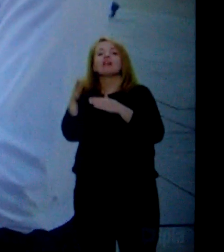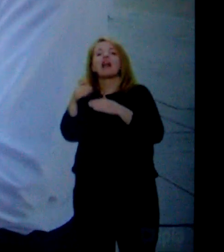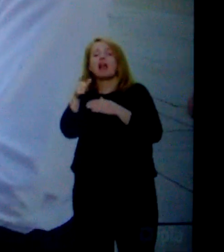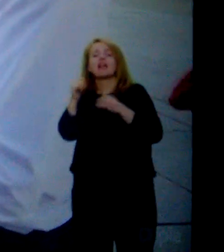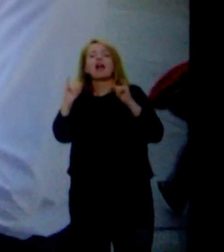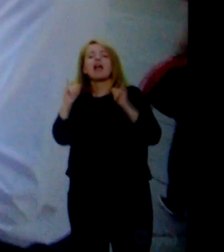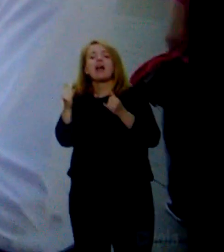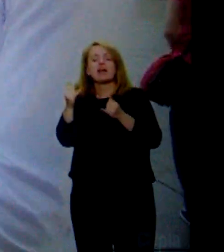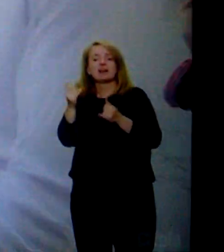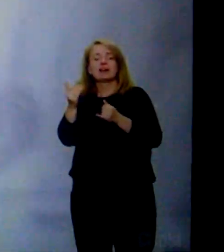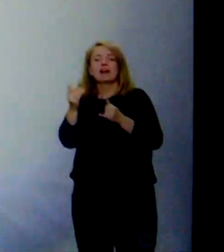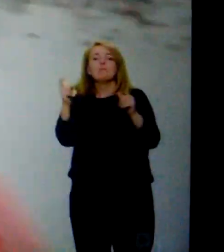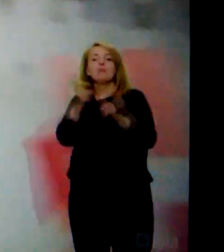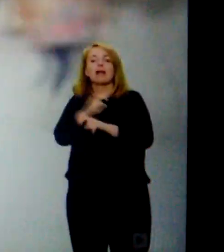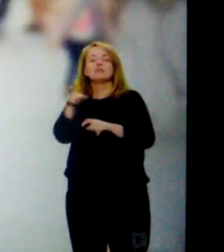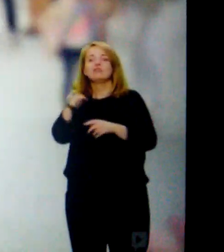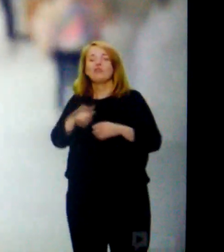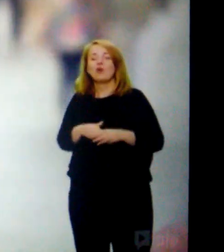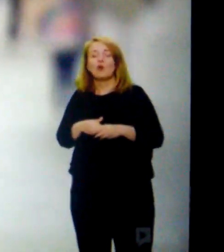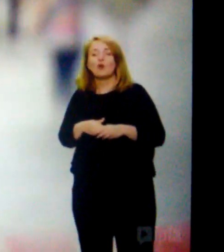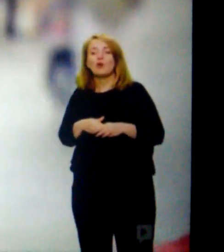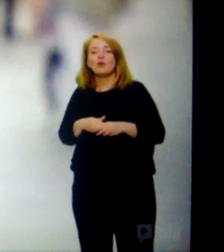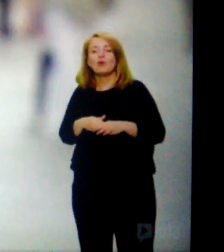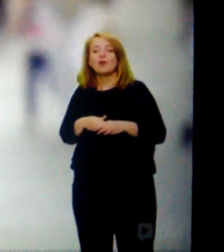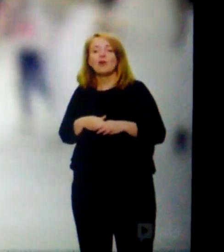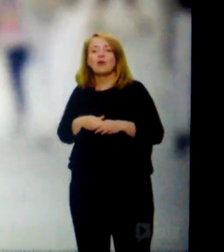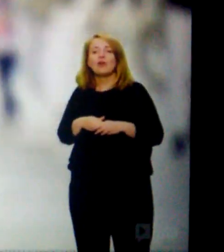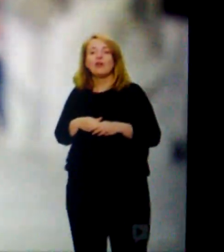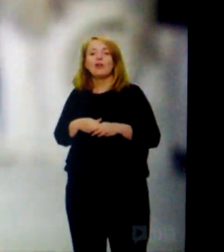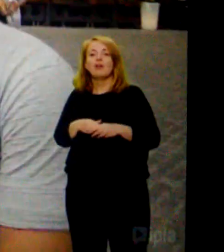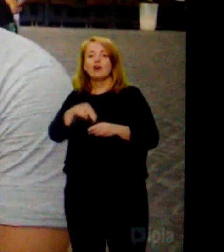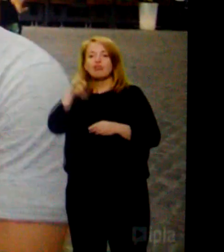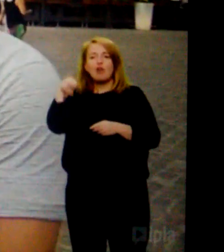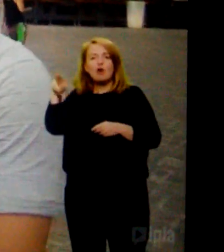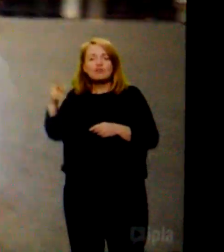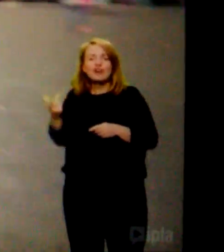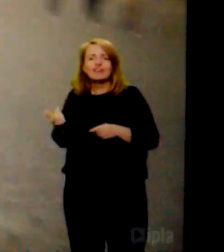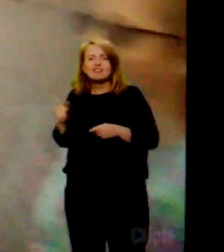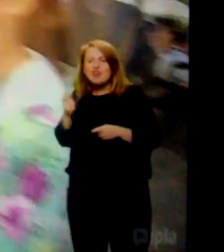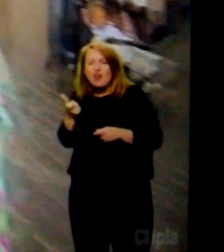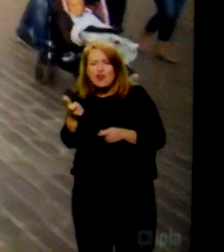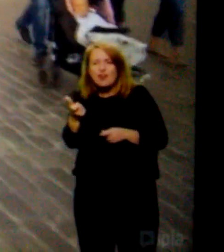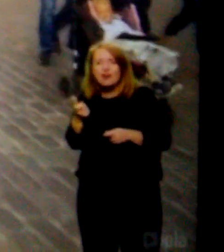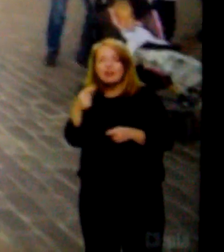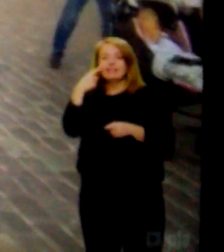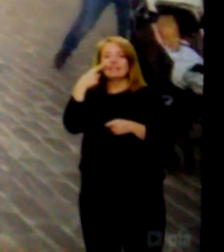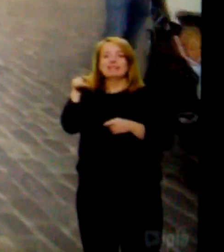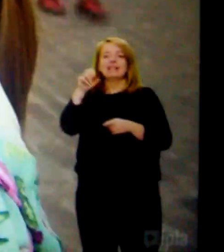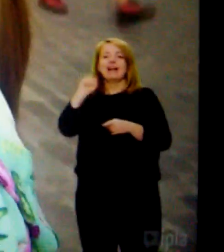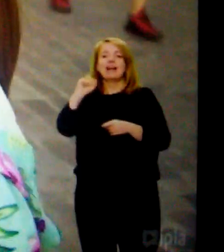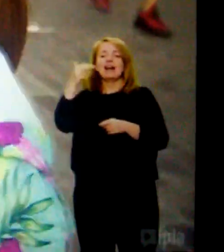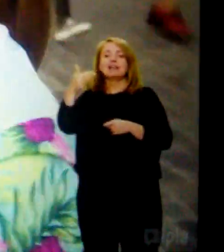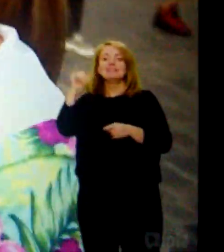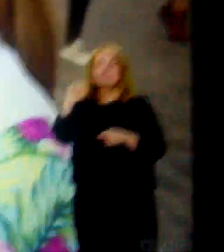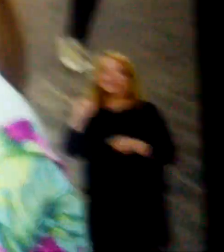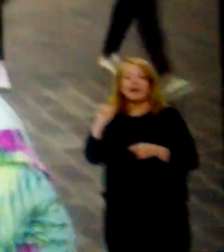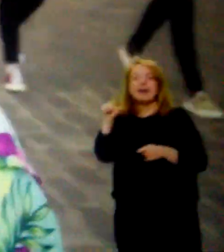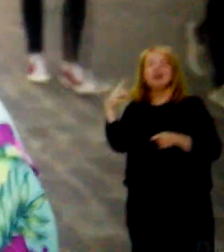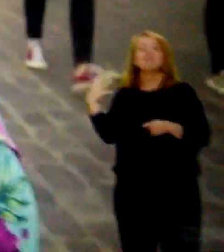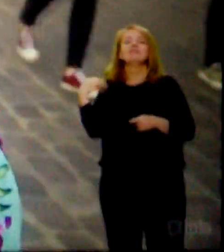Perkusista Lars Ulrich pochodzi z tego kraju. Co to jest za kraj? To jest Norwegia. Co? Dania. Ile masz